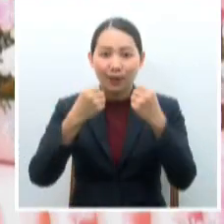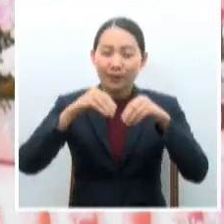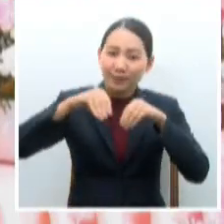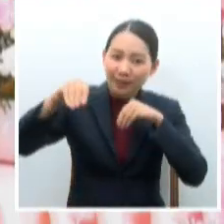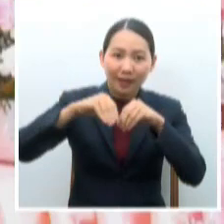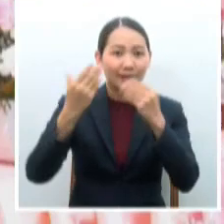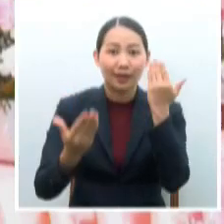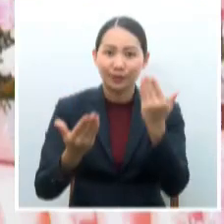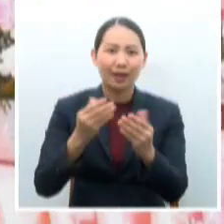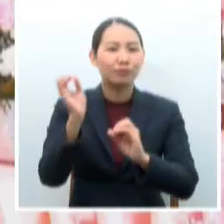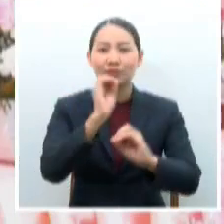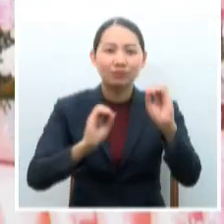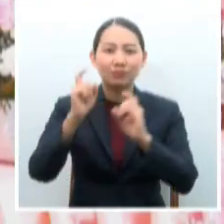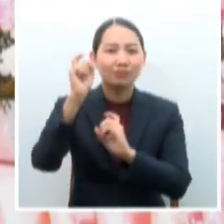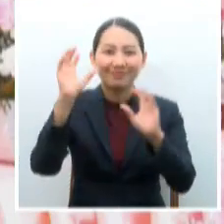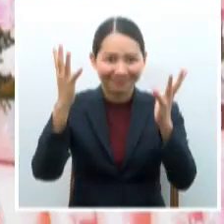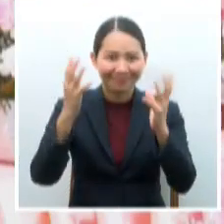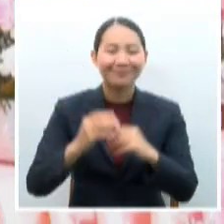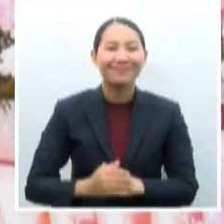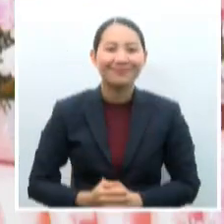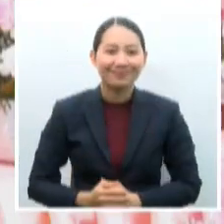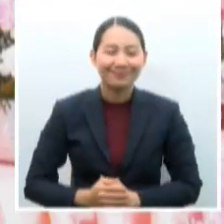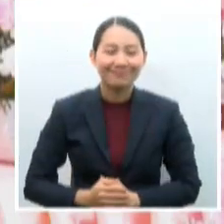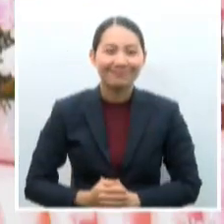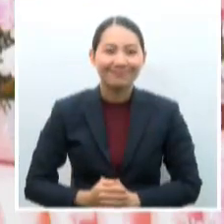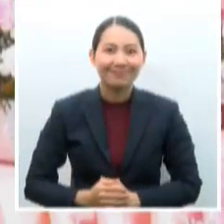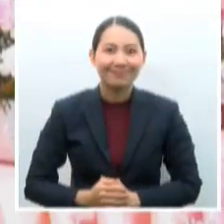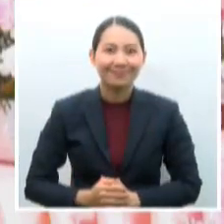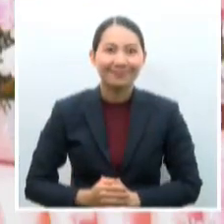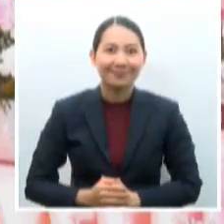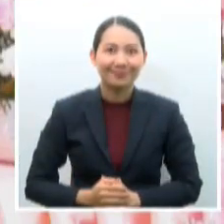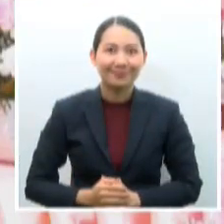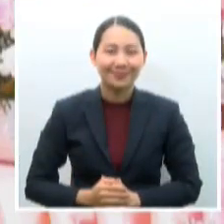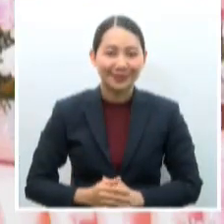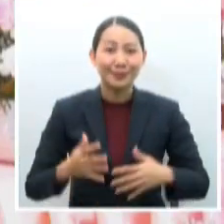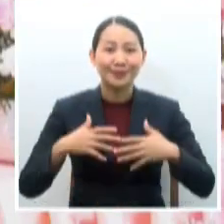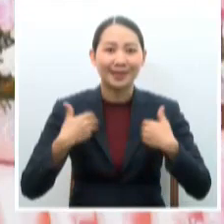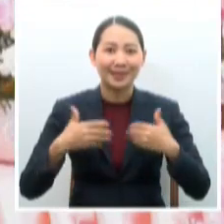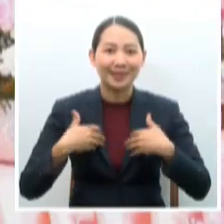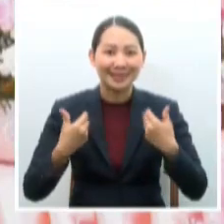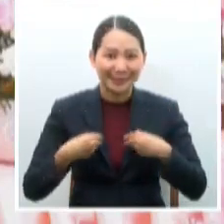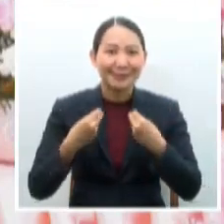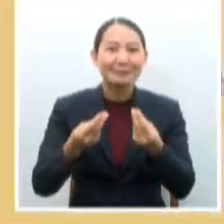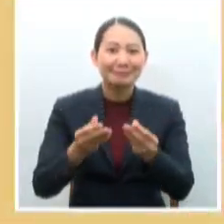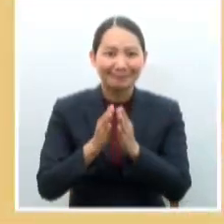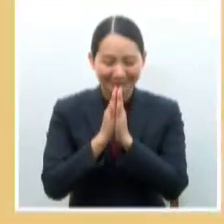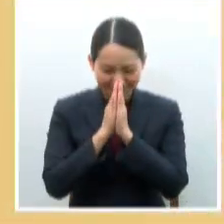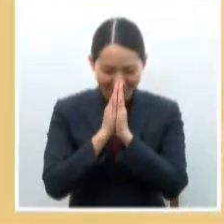มีความปลอดภัยนะครับและเย็นเป็นสุขกันทุกท่านนะครับสวัสดีครับ